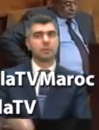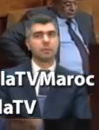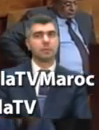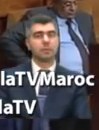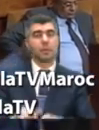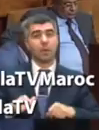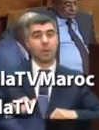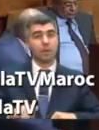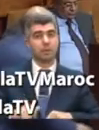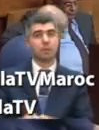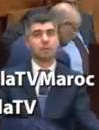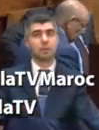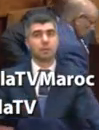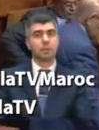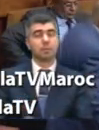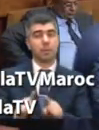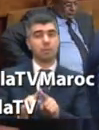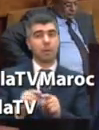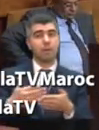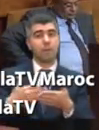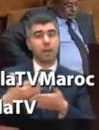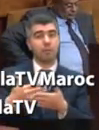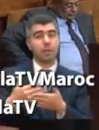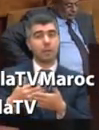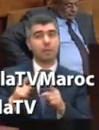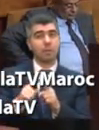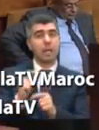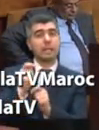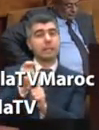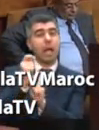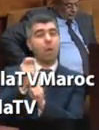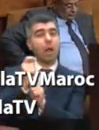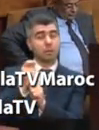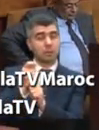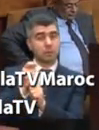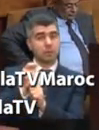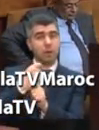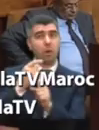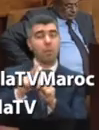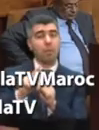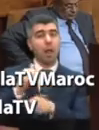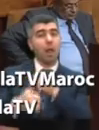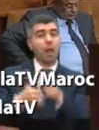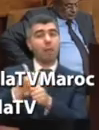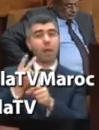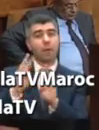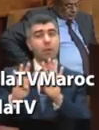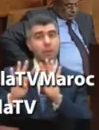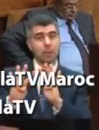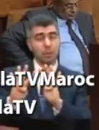سيدي الوزير يمكن فهم لي ايش بغيت نقول له. تاونات السنة الماضية تم مرسوم الإحداث 2018، حنا شهر